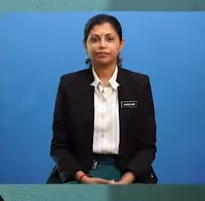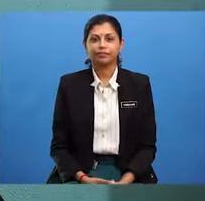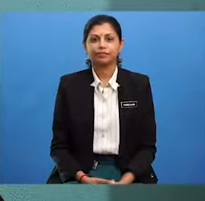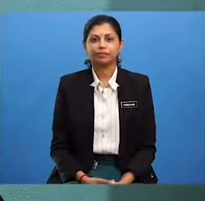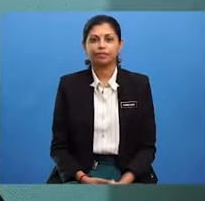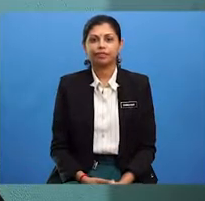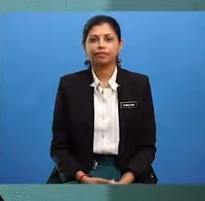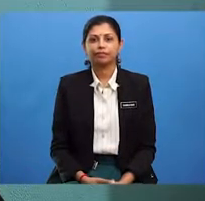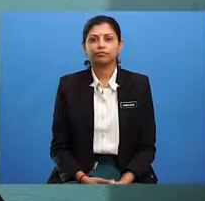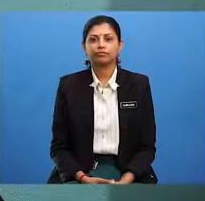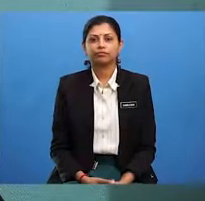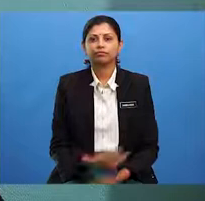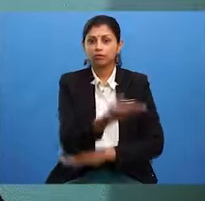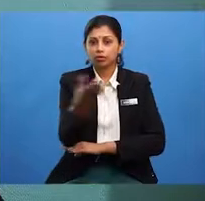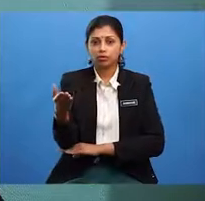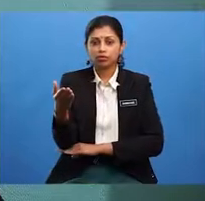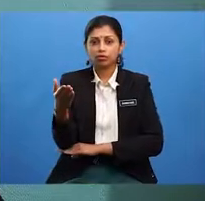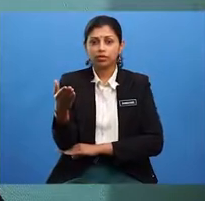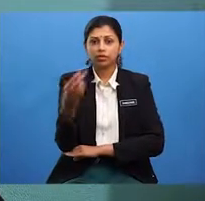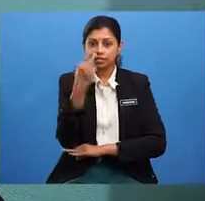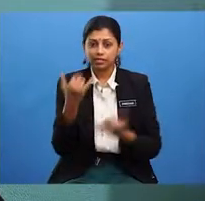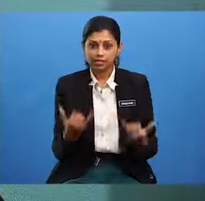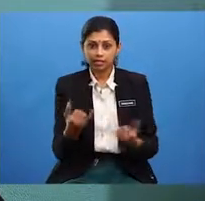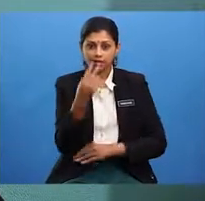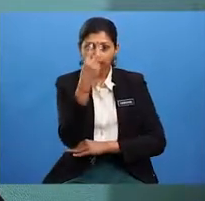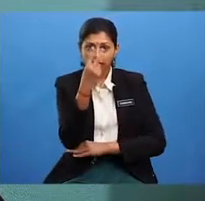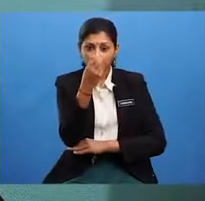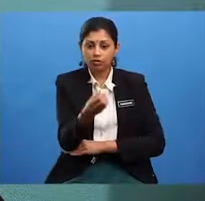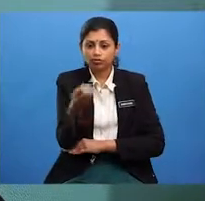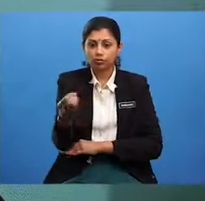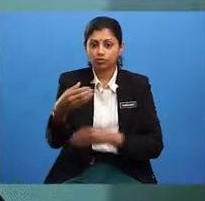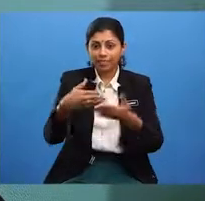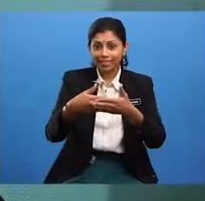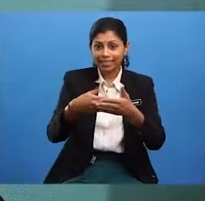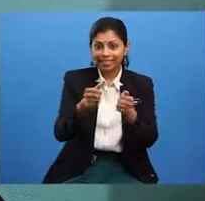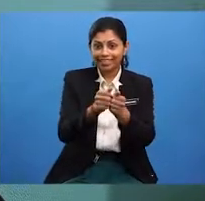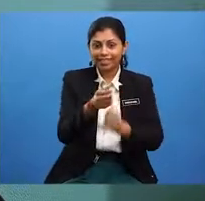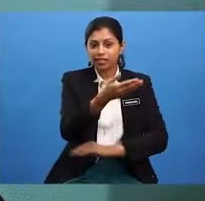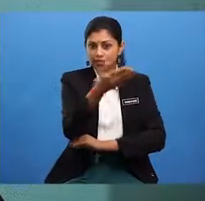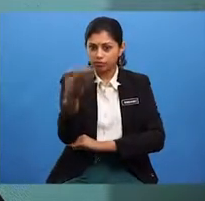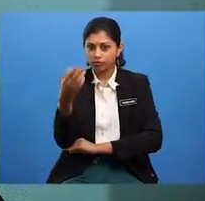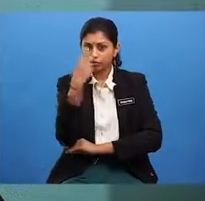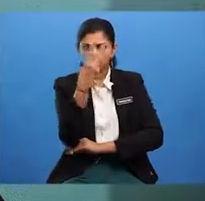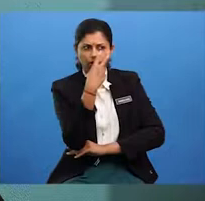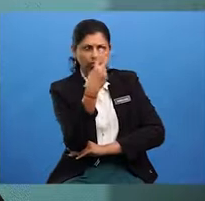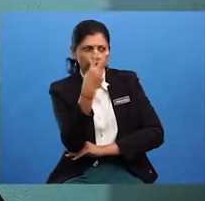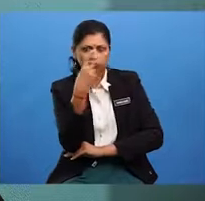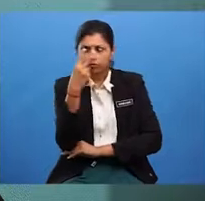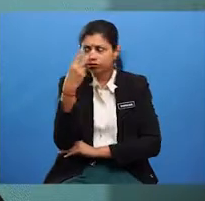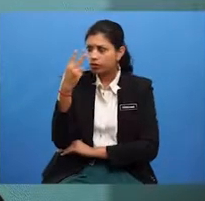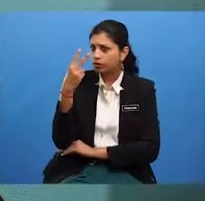Murid-murid, cuba kamu kenal pasti dan sebutkan objek-objek yang berada berhampiran dengan